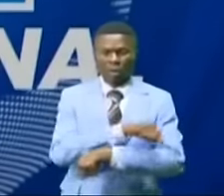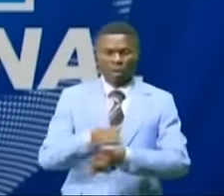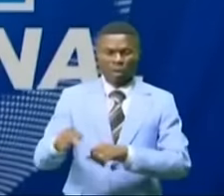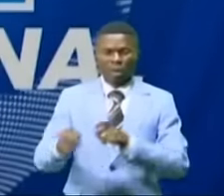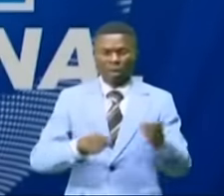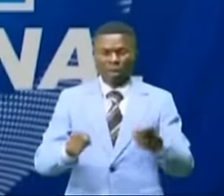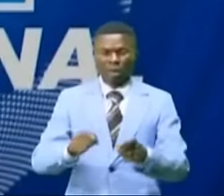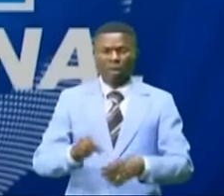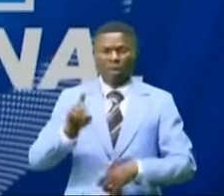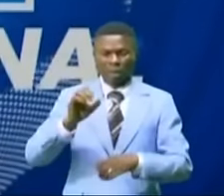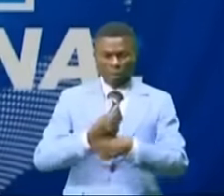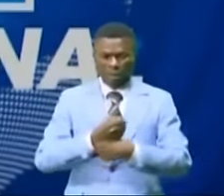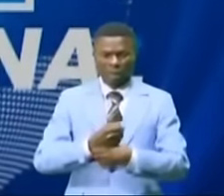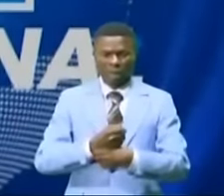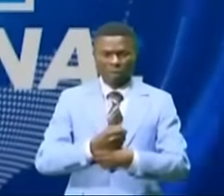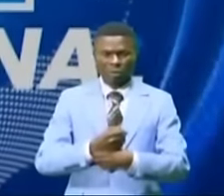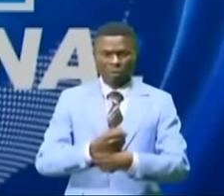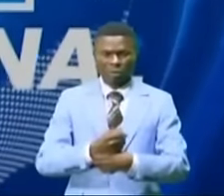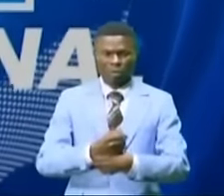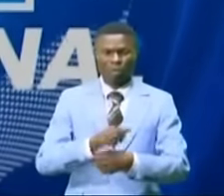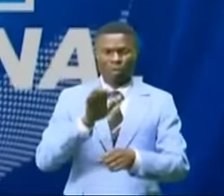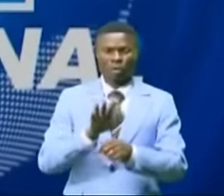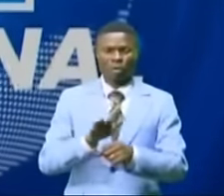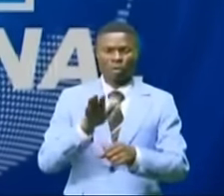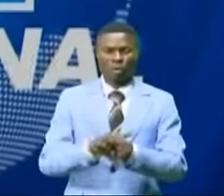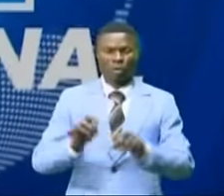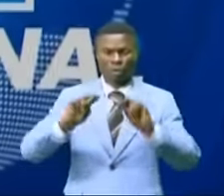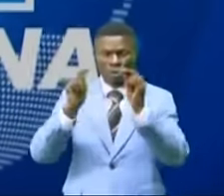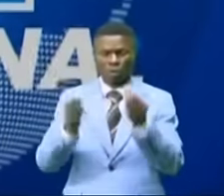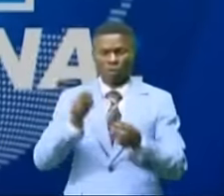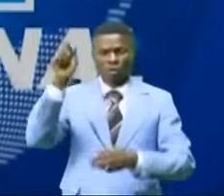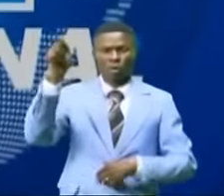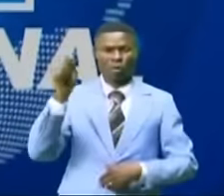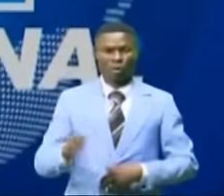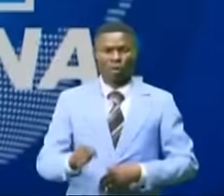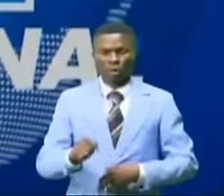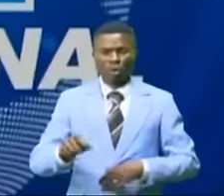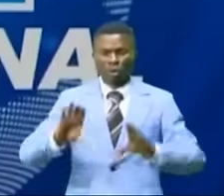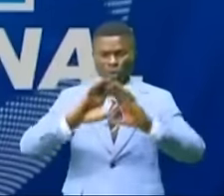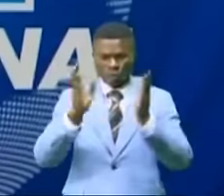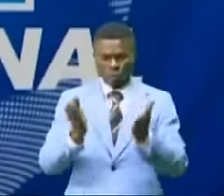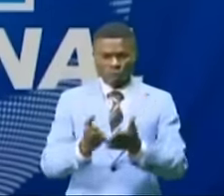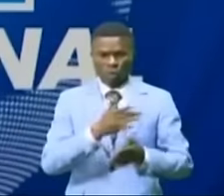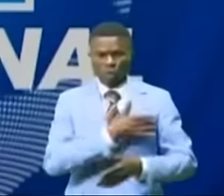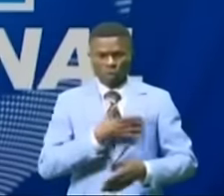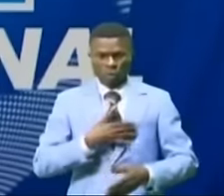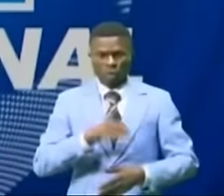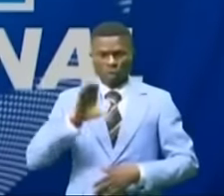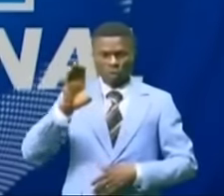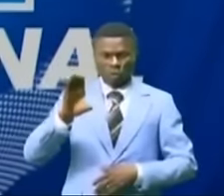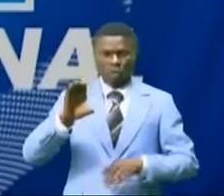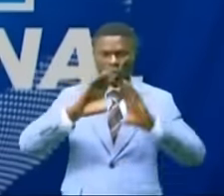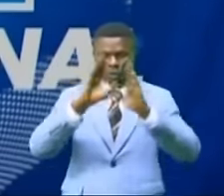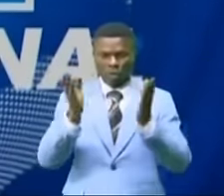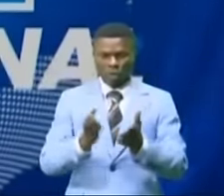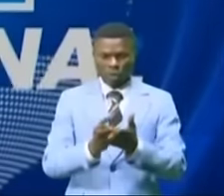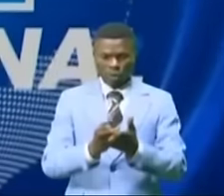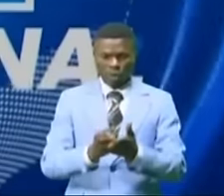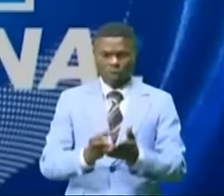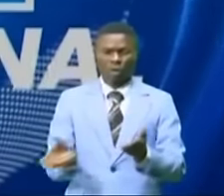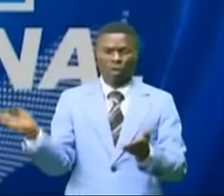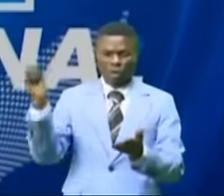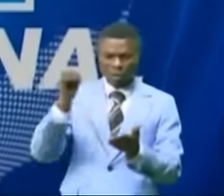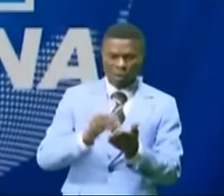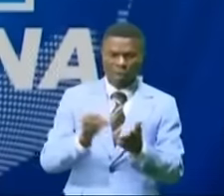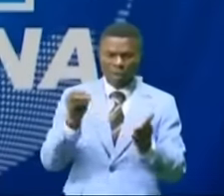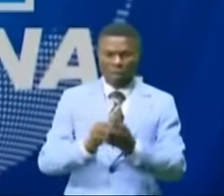de douane créées par les différents groupes armés, une commission dénommée Commission de